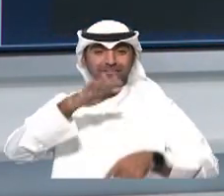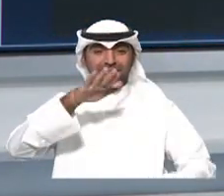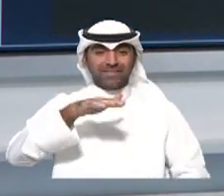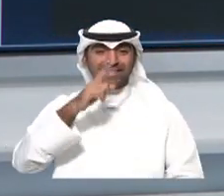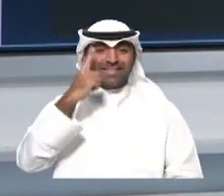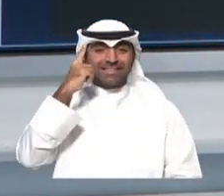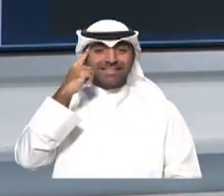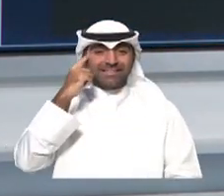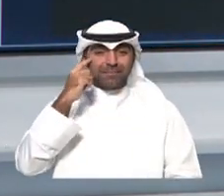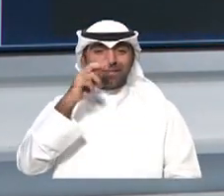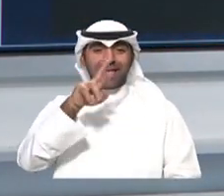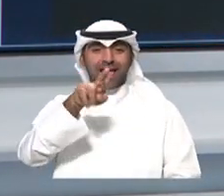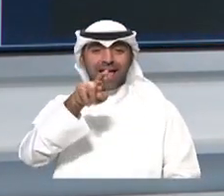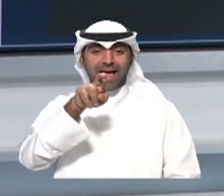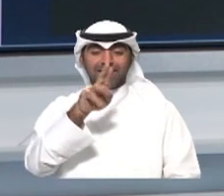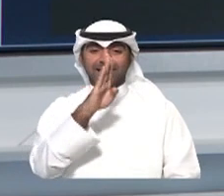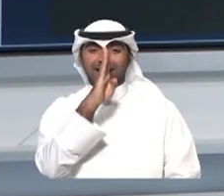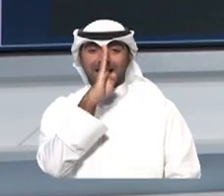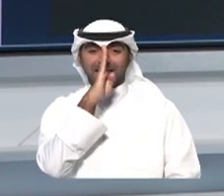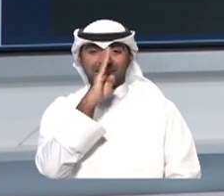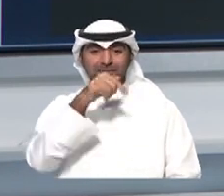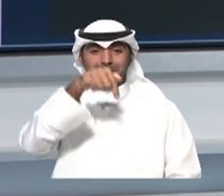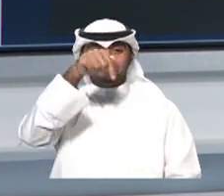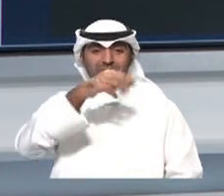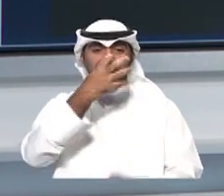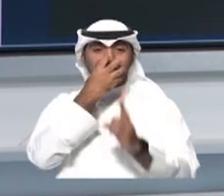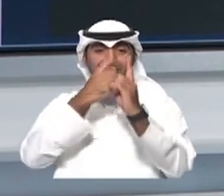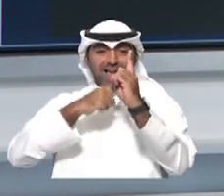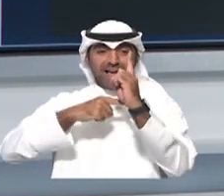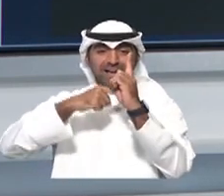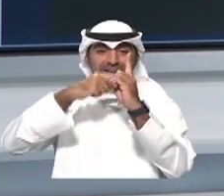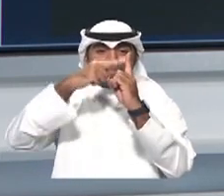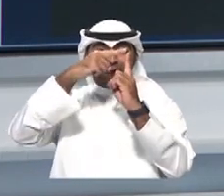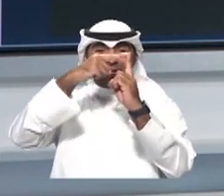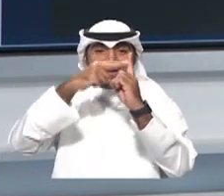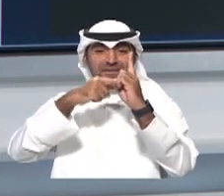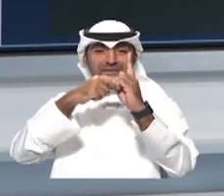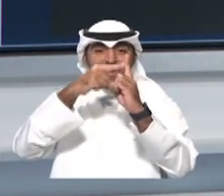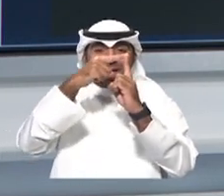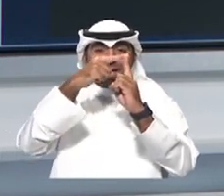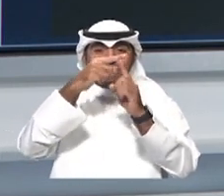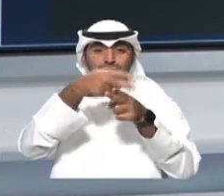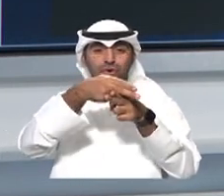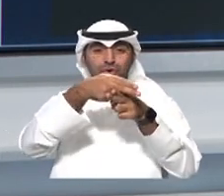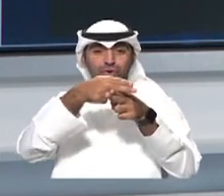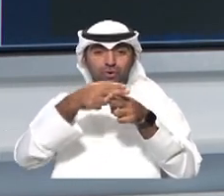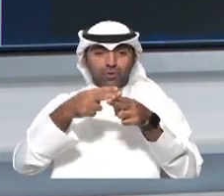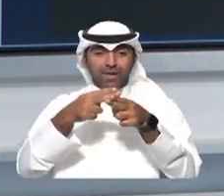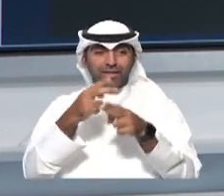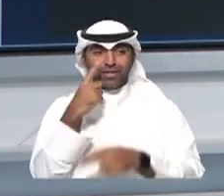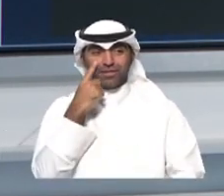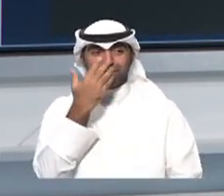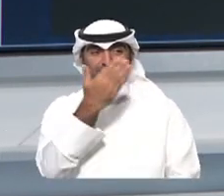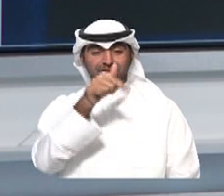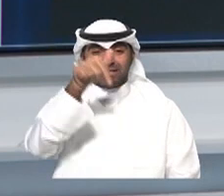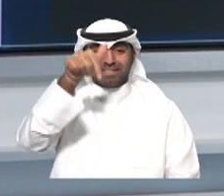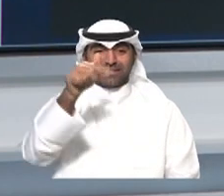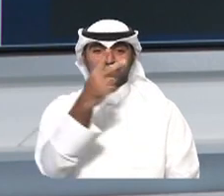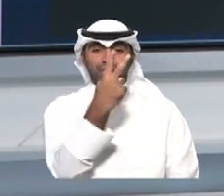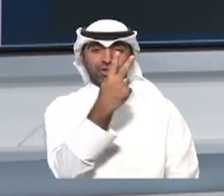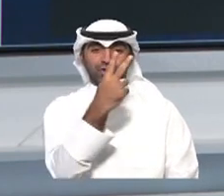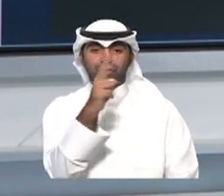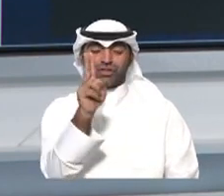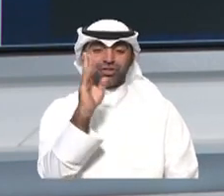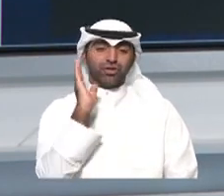في مدينة الكويت، أجواء غائمة جزئيا، وتصل درجة الحرارة حاليا في مدينة الكويت إلى 26 درجة مئوية، رطوبة